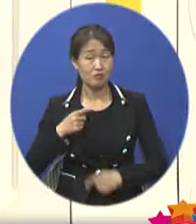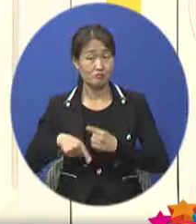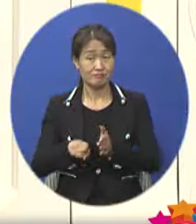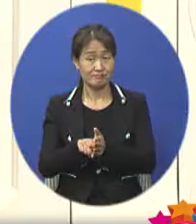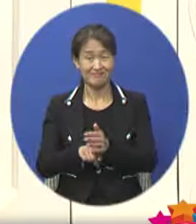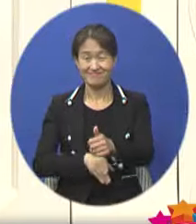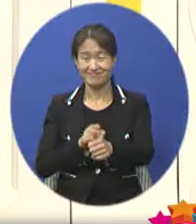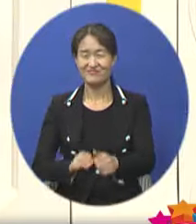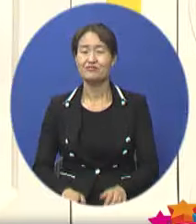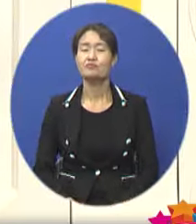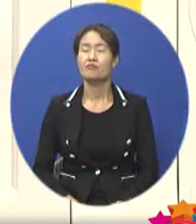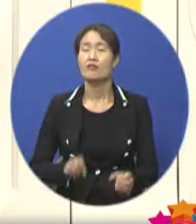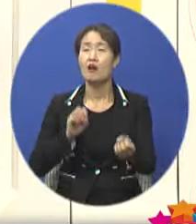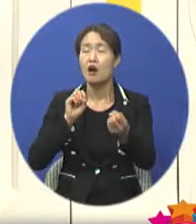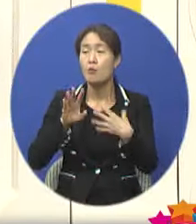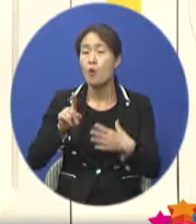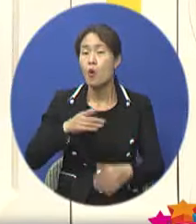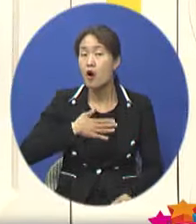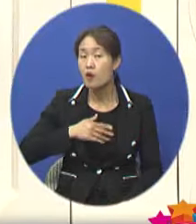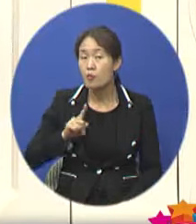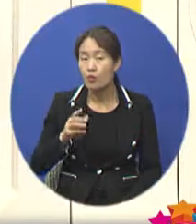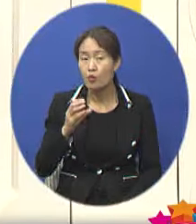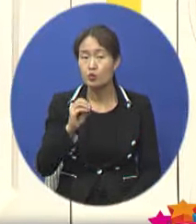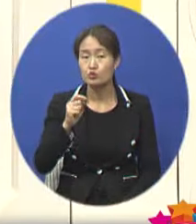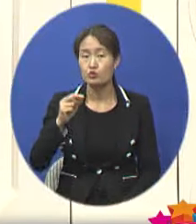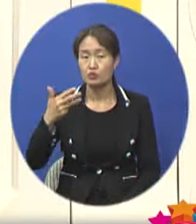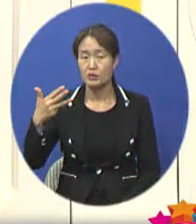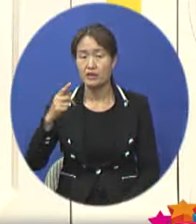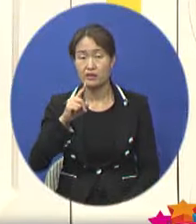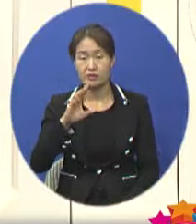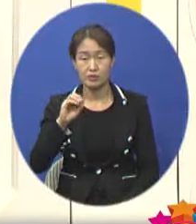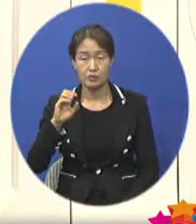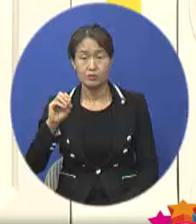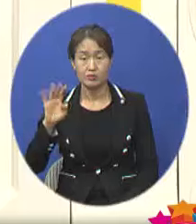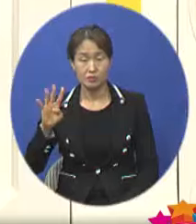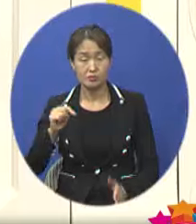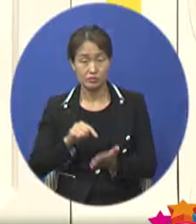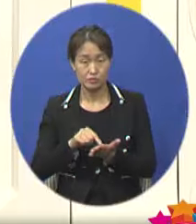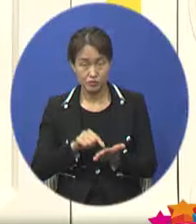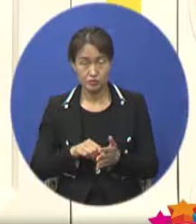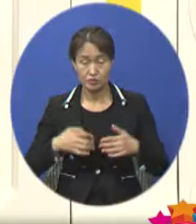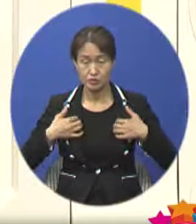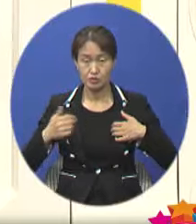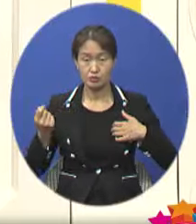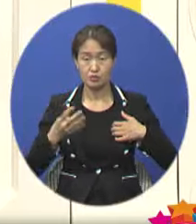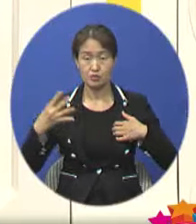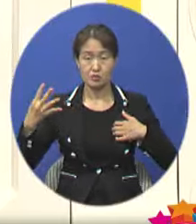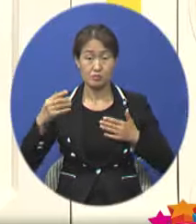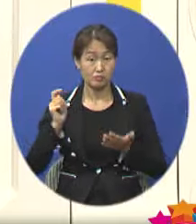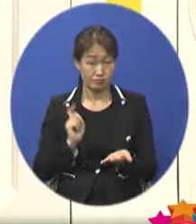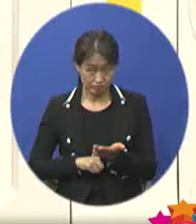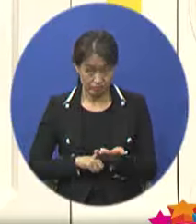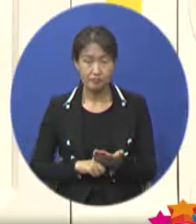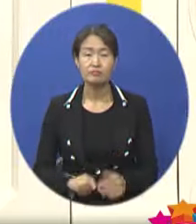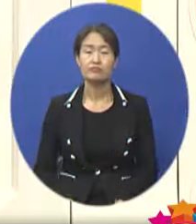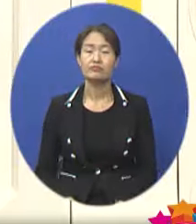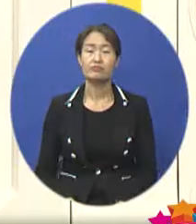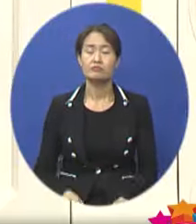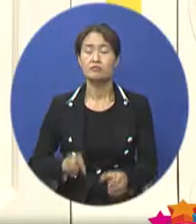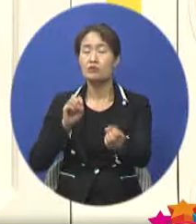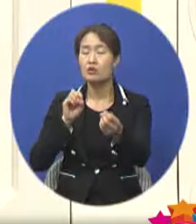생각합니다. 자, 정답을 아신 분은 060-6080-1004번을 누르시고 퀴즈 참여는 몇 번? 4번 눌러주시고요. 네, 4번